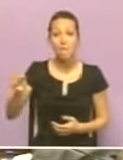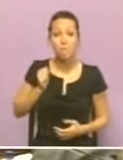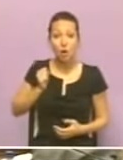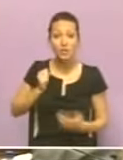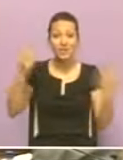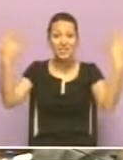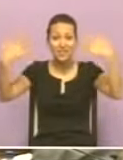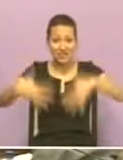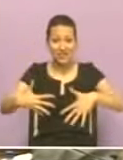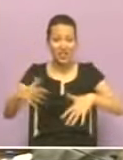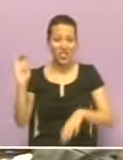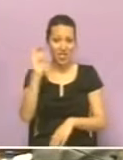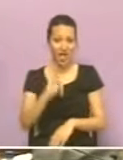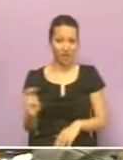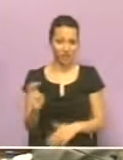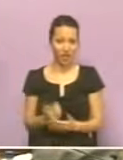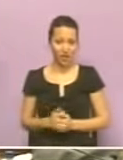evra